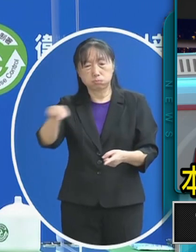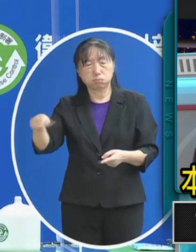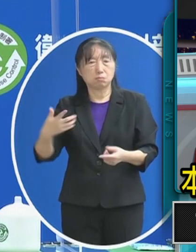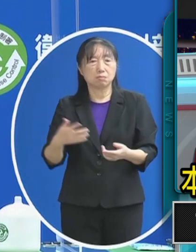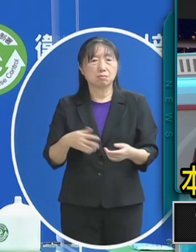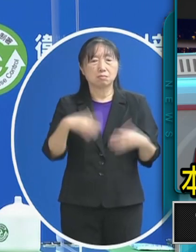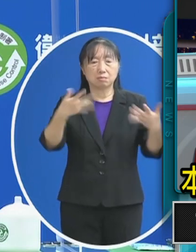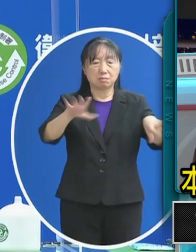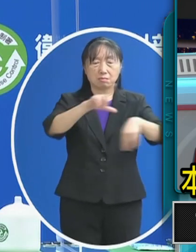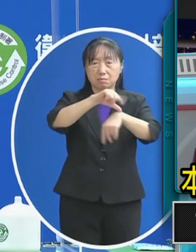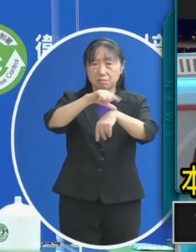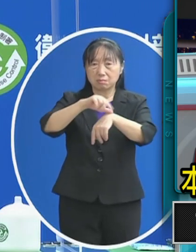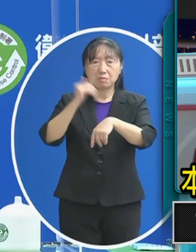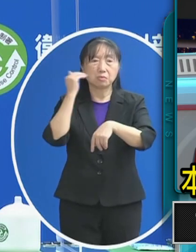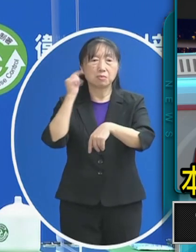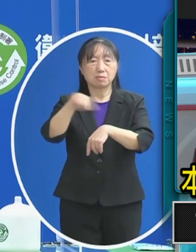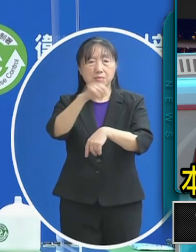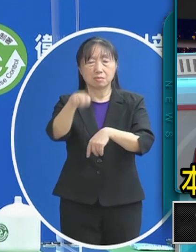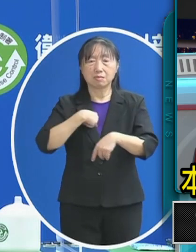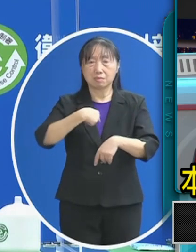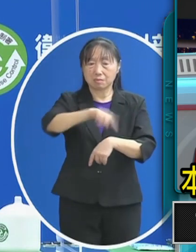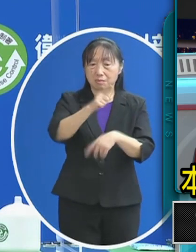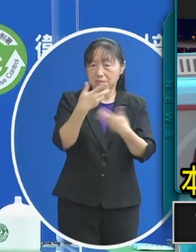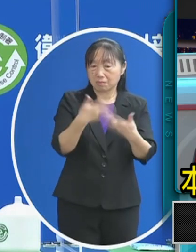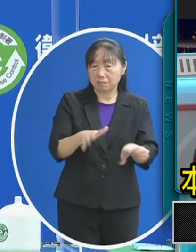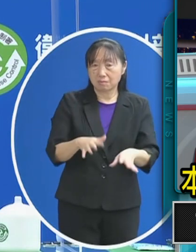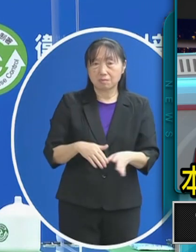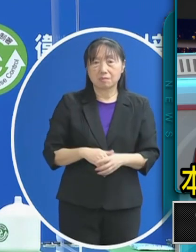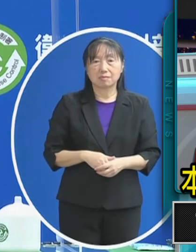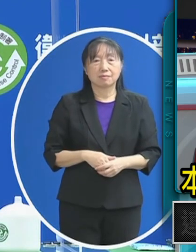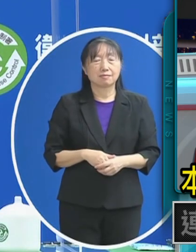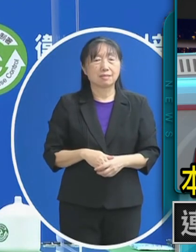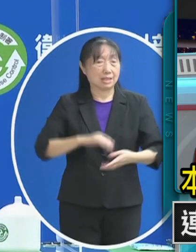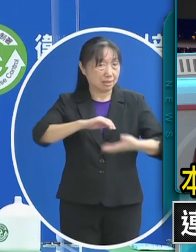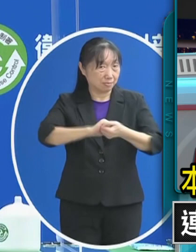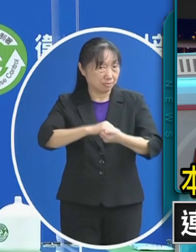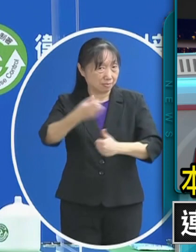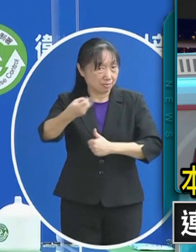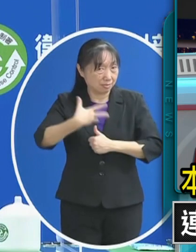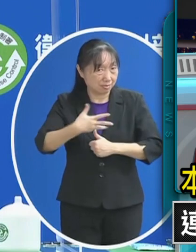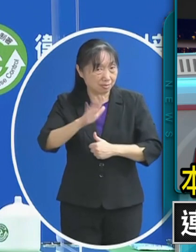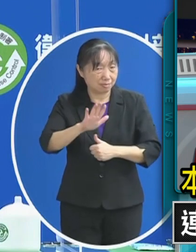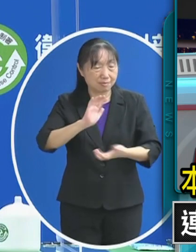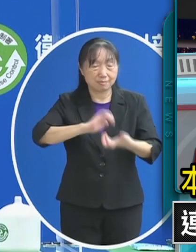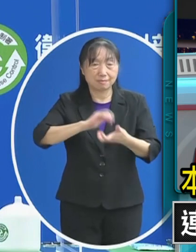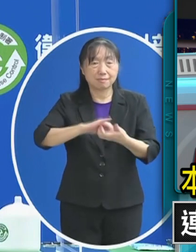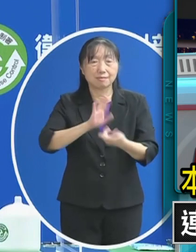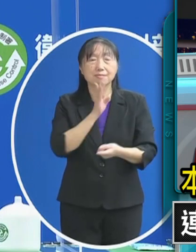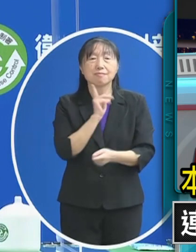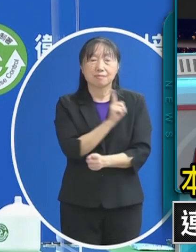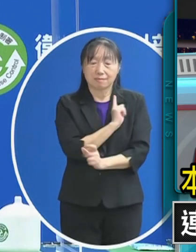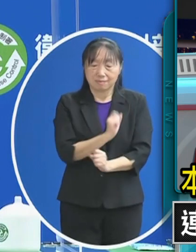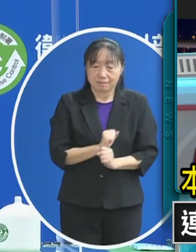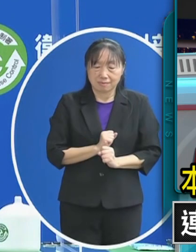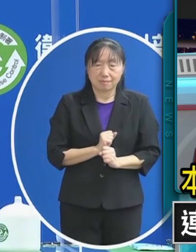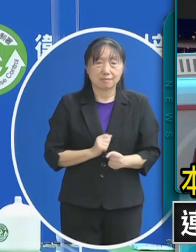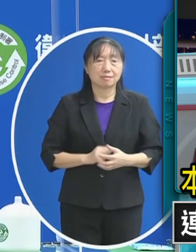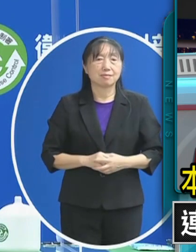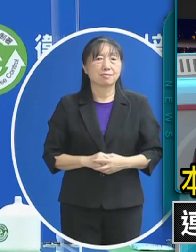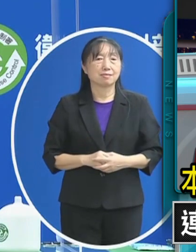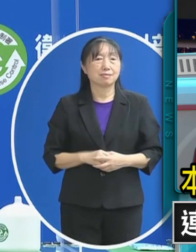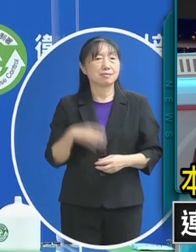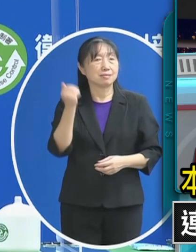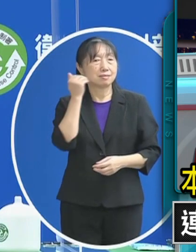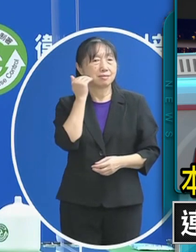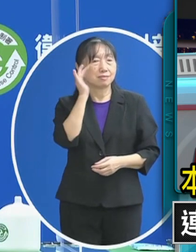车祸，一度命危，插管一个星期才苏醒。出院之后，他一度以为没有办法再比赛，但是最后在今年